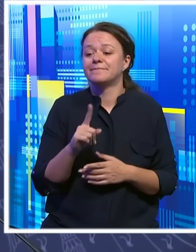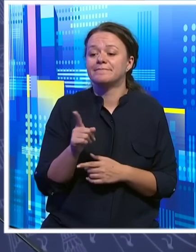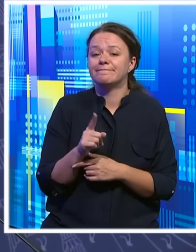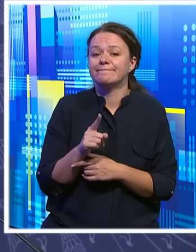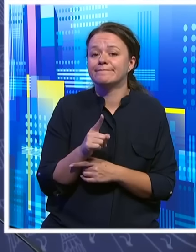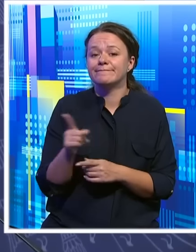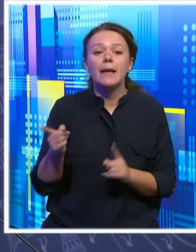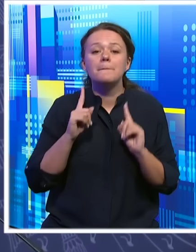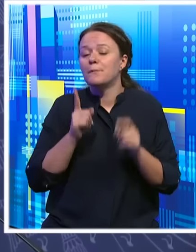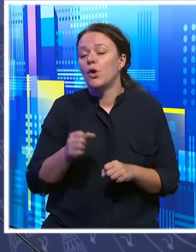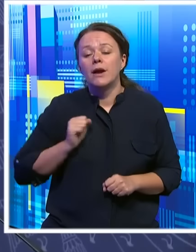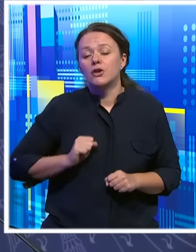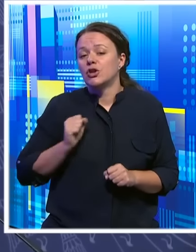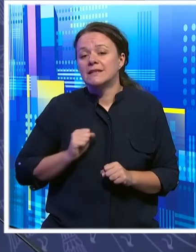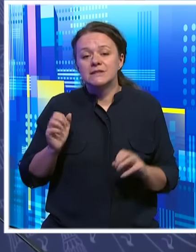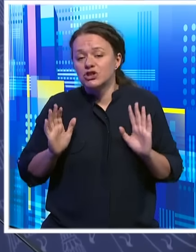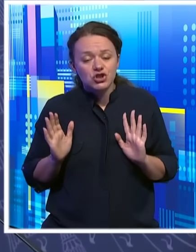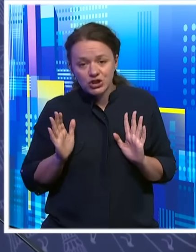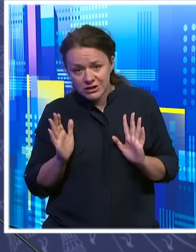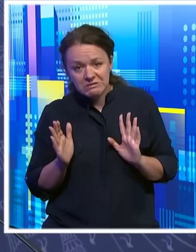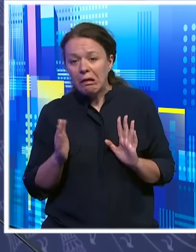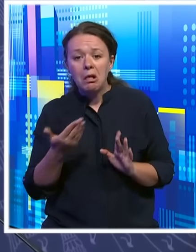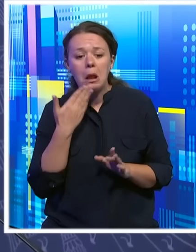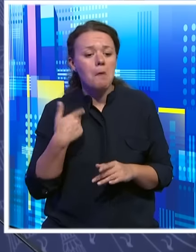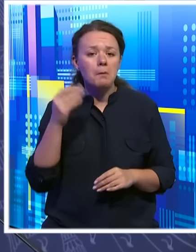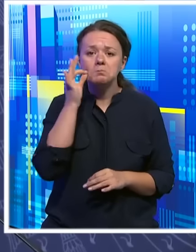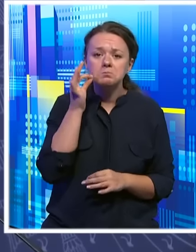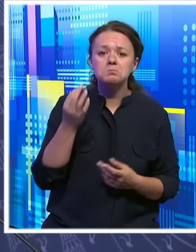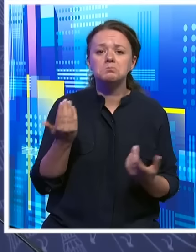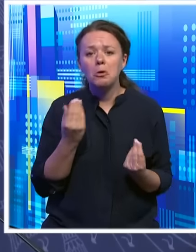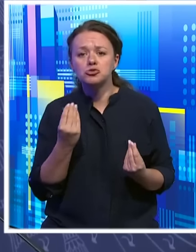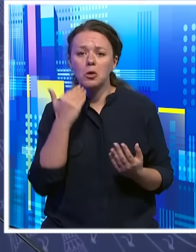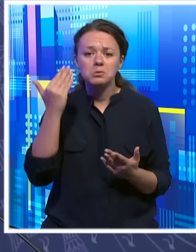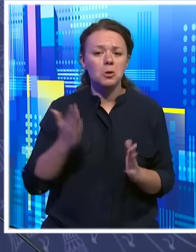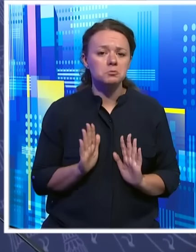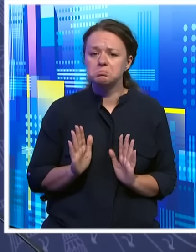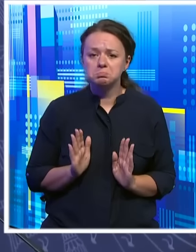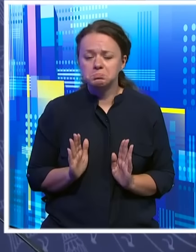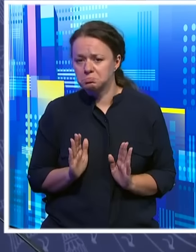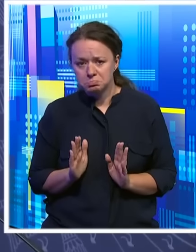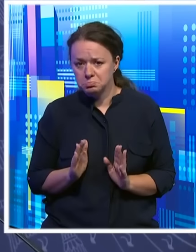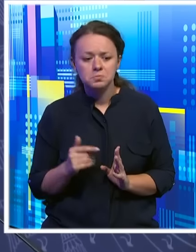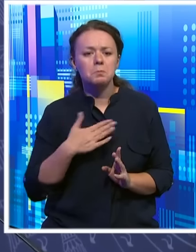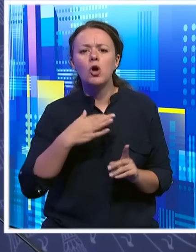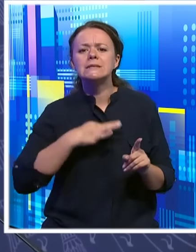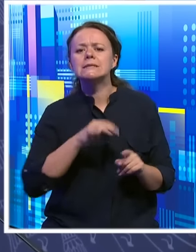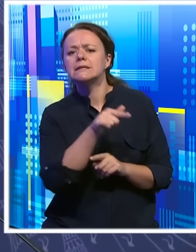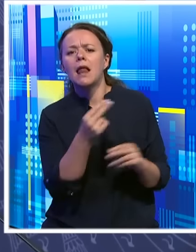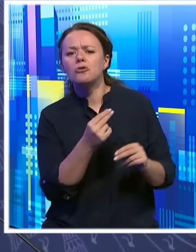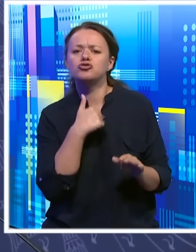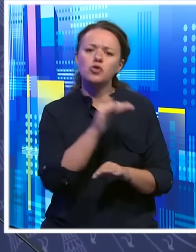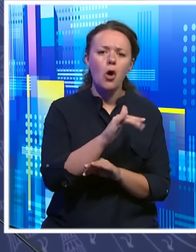Morate to da istrpite, da izdržite. Nisam imao čega da se postidim, nisam imao bilo šta ni njemu da zamerim.